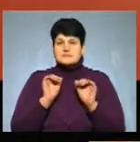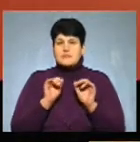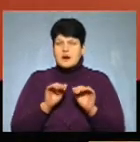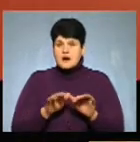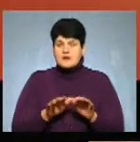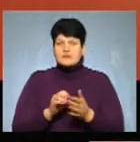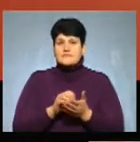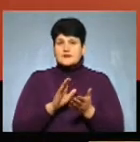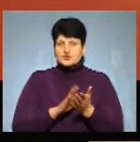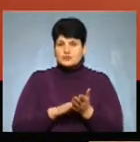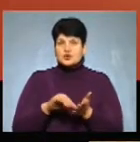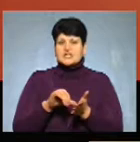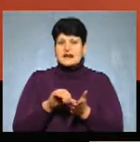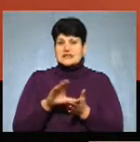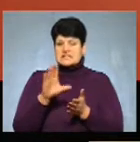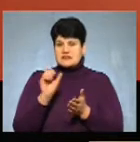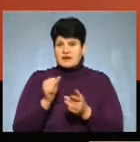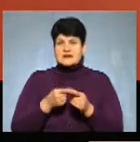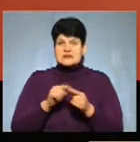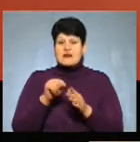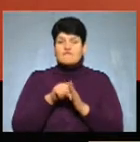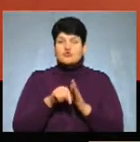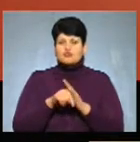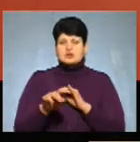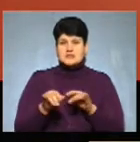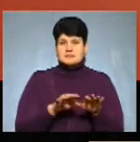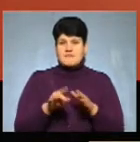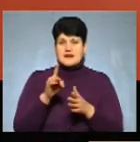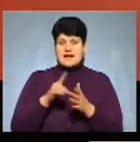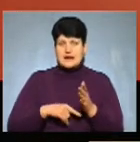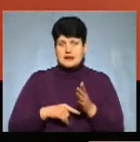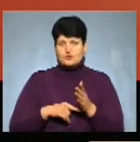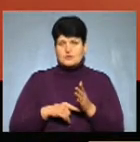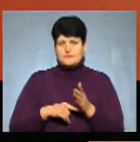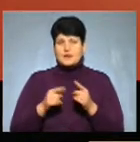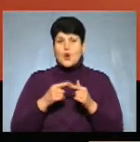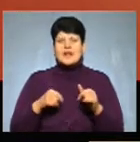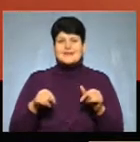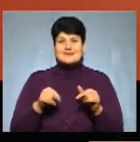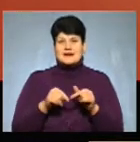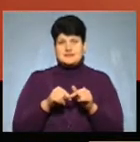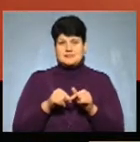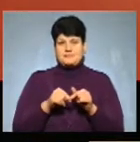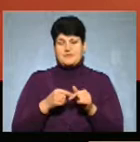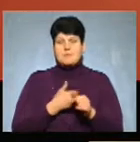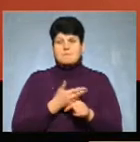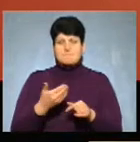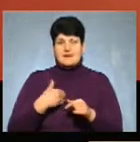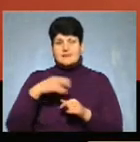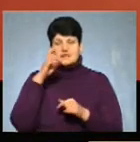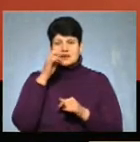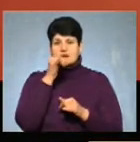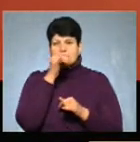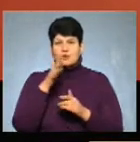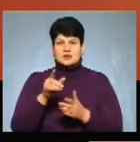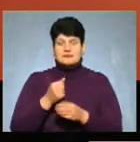справа фіксованого членства – це є внутрішня справа релігійної організації. Ми як держава не